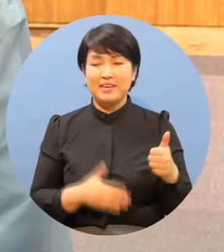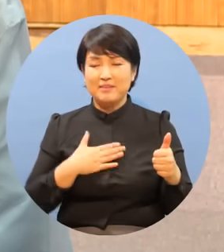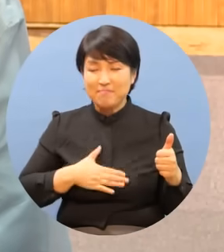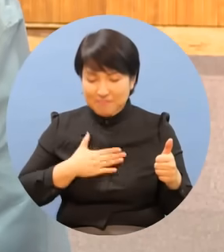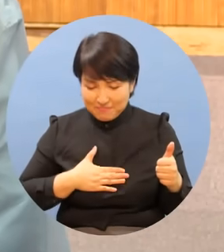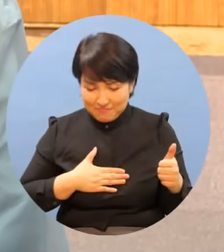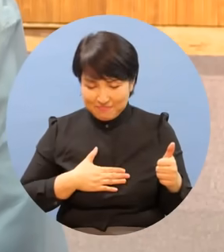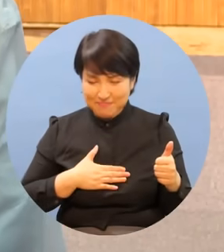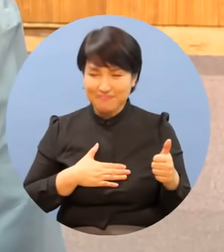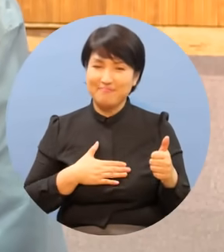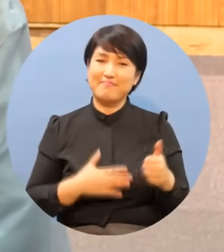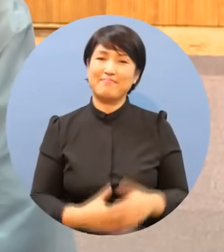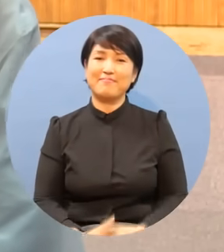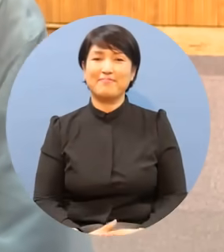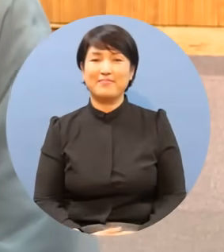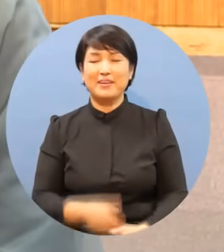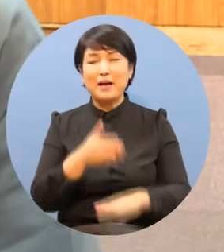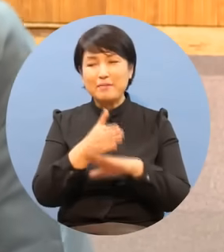알겠습니다.